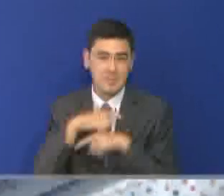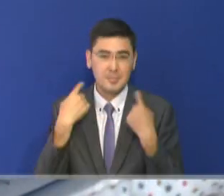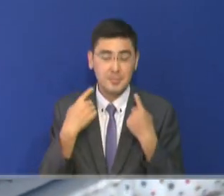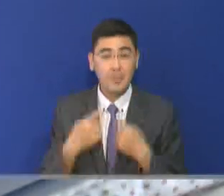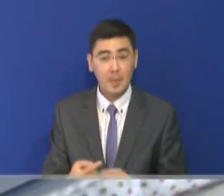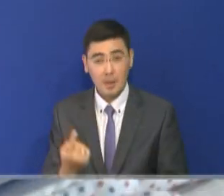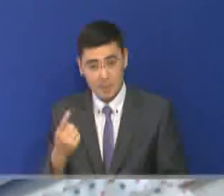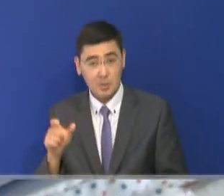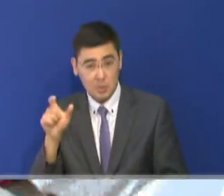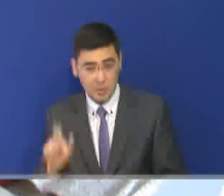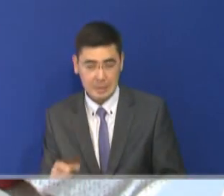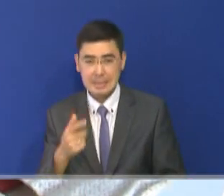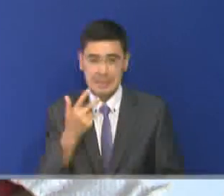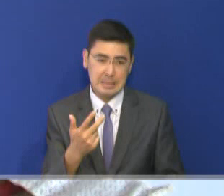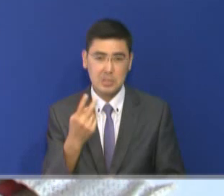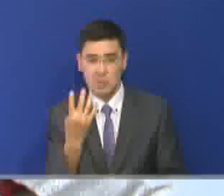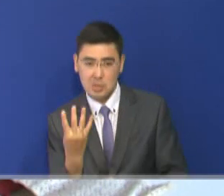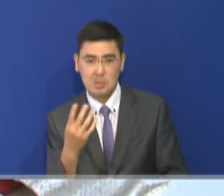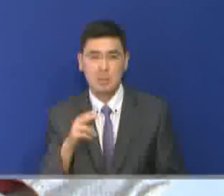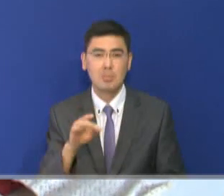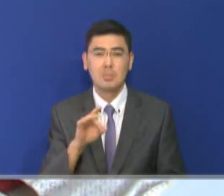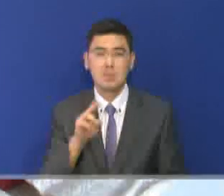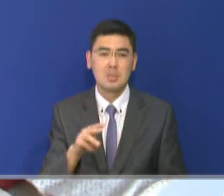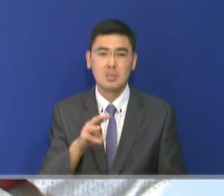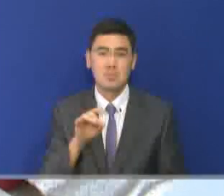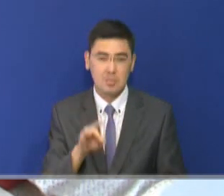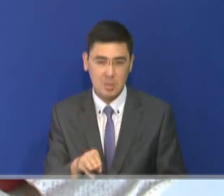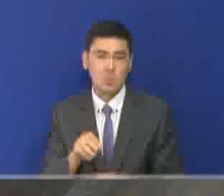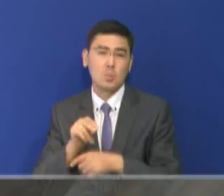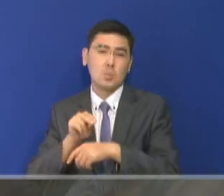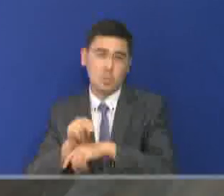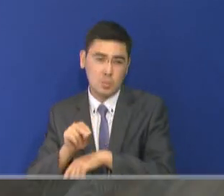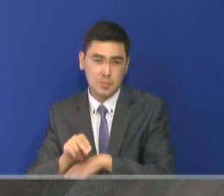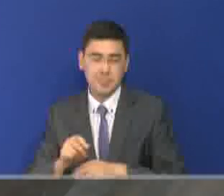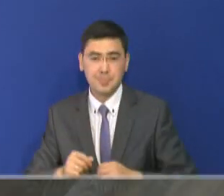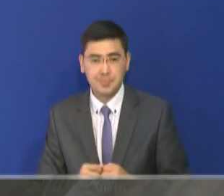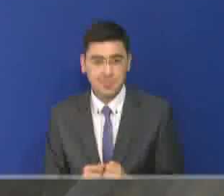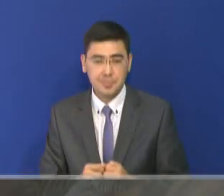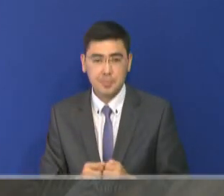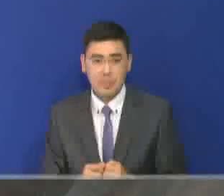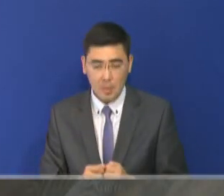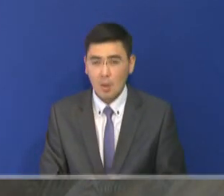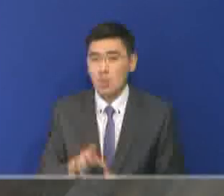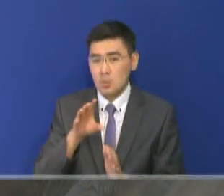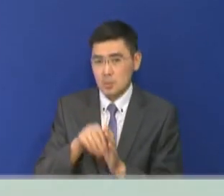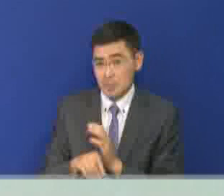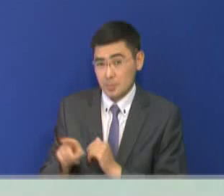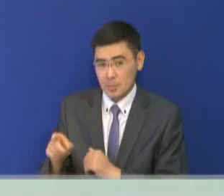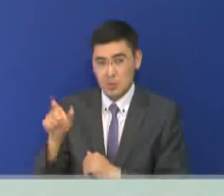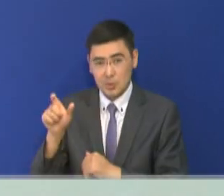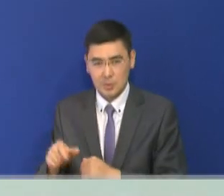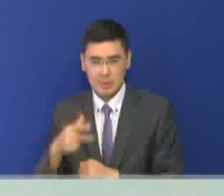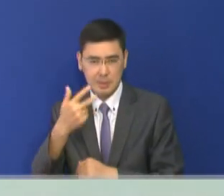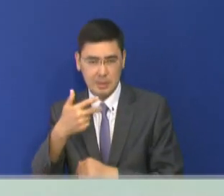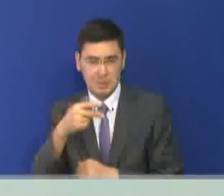проводит уроки по 3-4 предметам. Один из тех, кто лично знаком с проблемами сферы образования, педагог с 30-летним